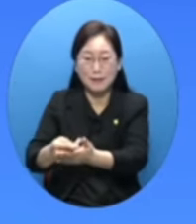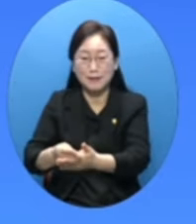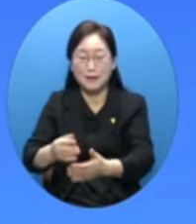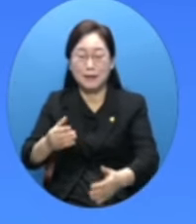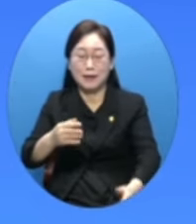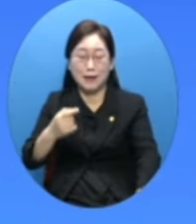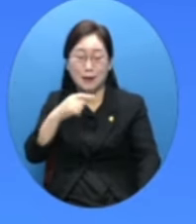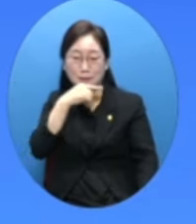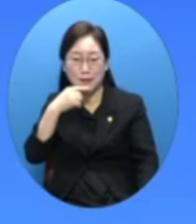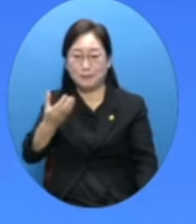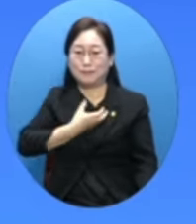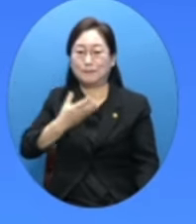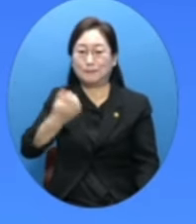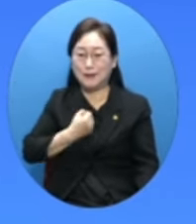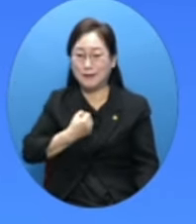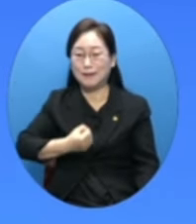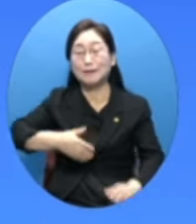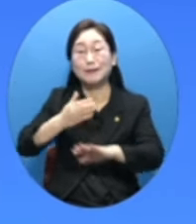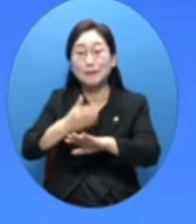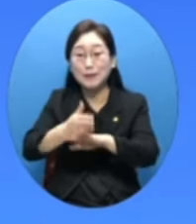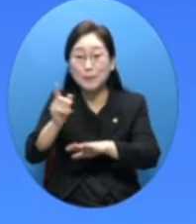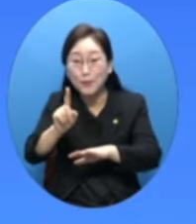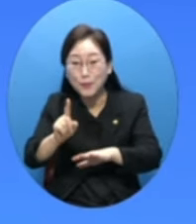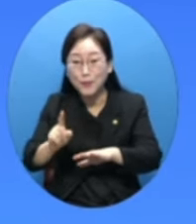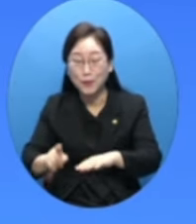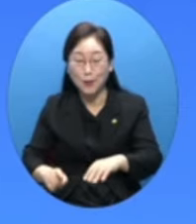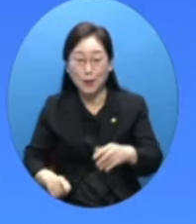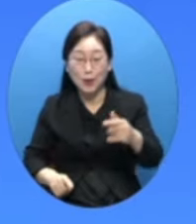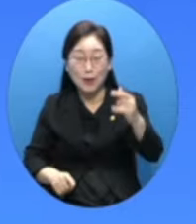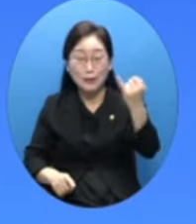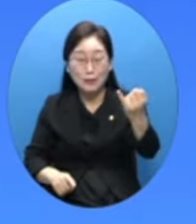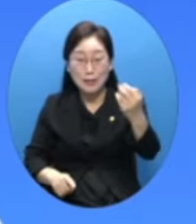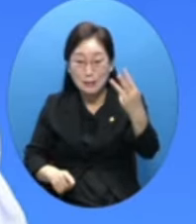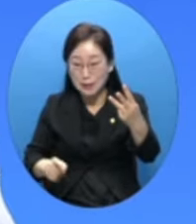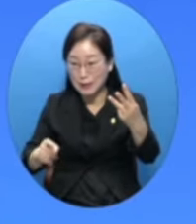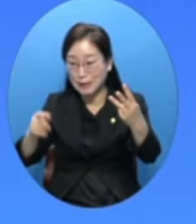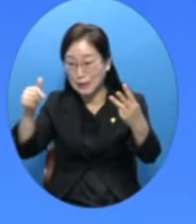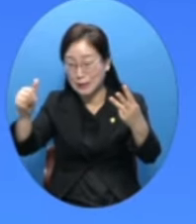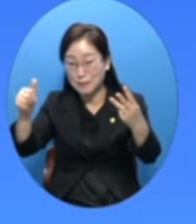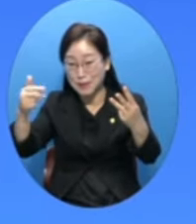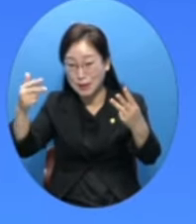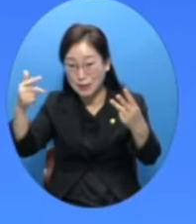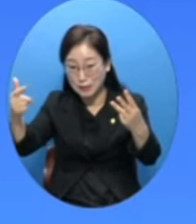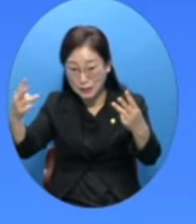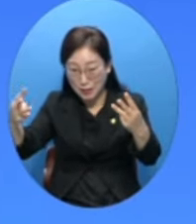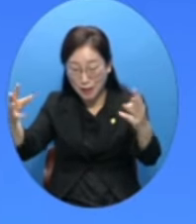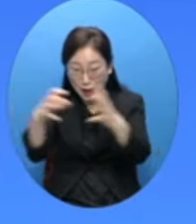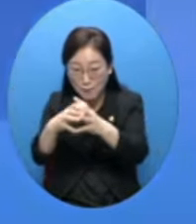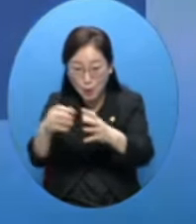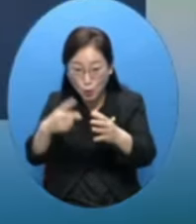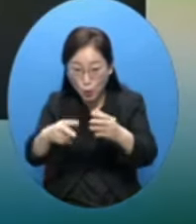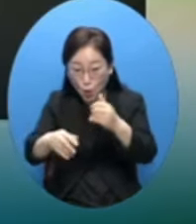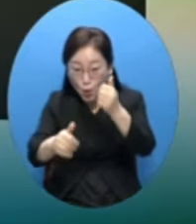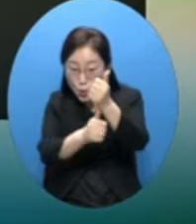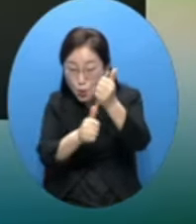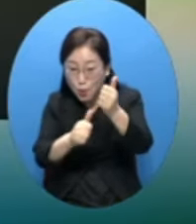따고 땄는데, 감사한 것은 6명뿐 아니라 후보 5명까지 11명 모두가 동메달 다 받게 됐어요. 할렐루야!